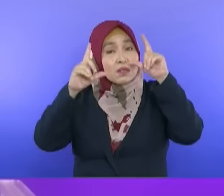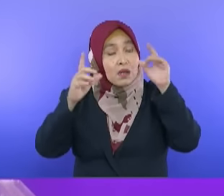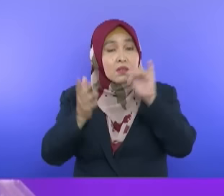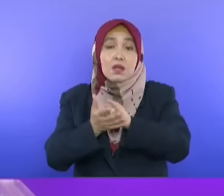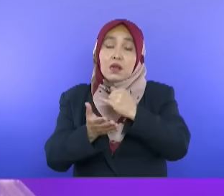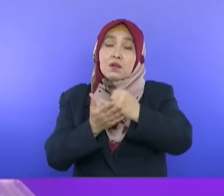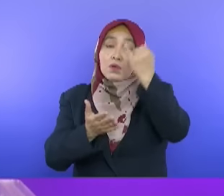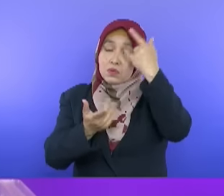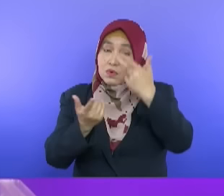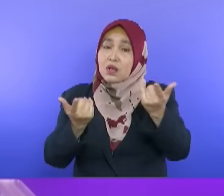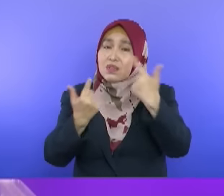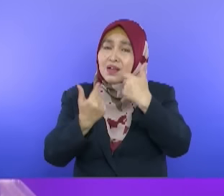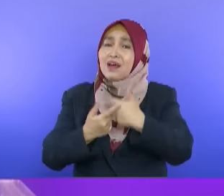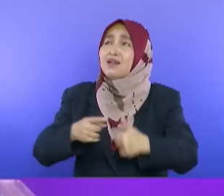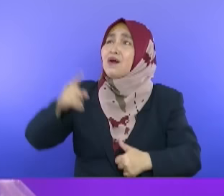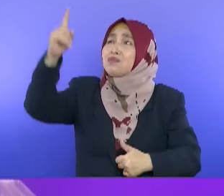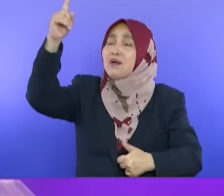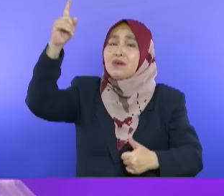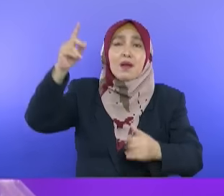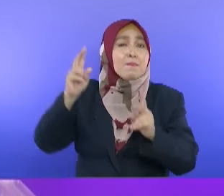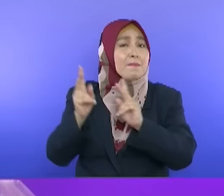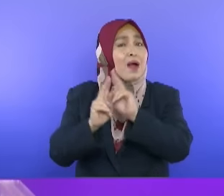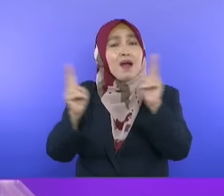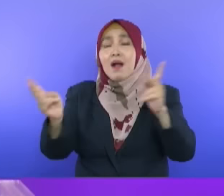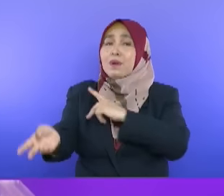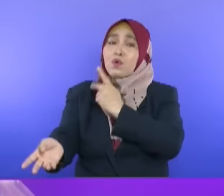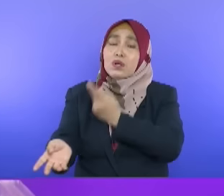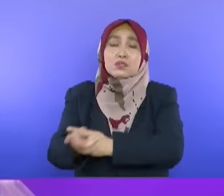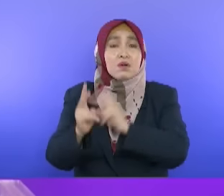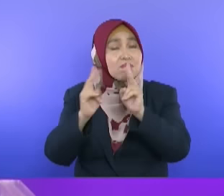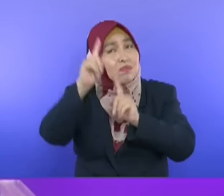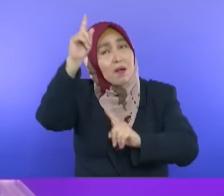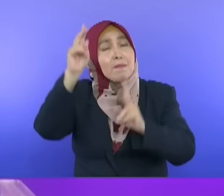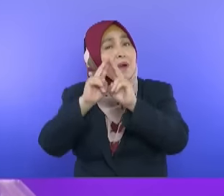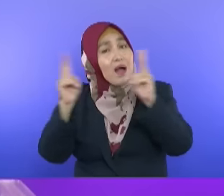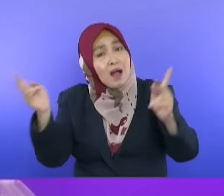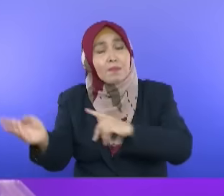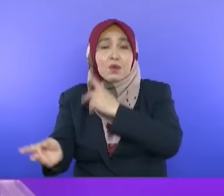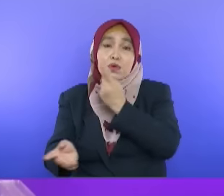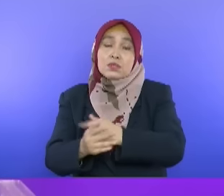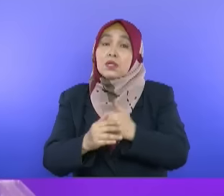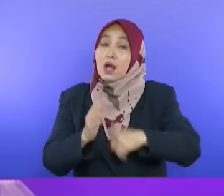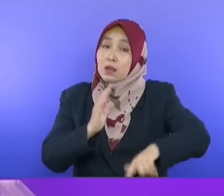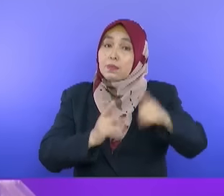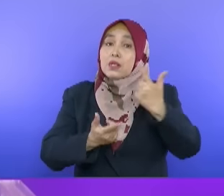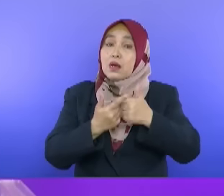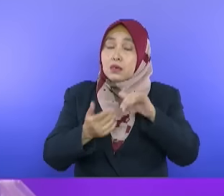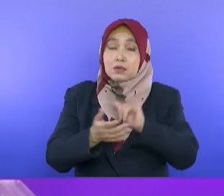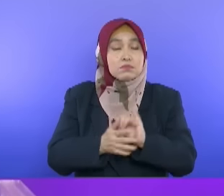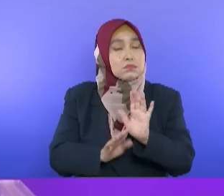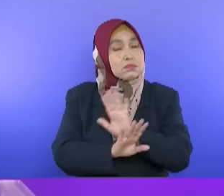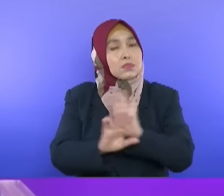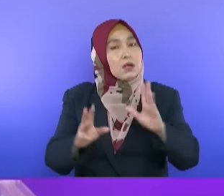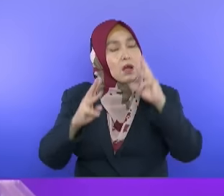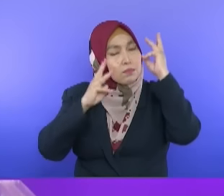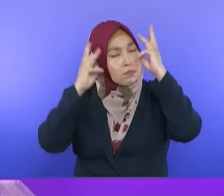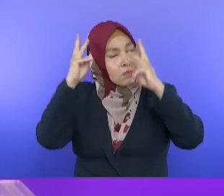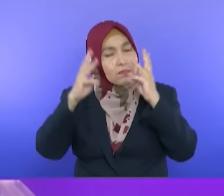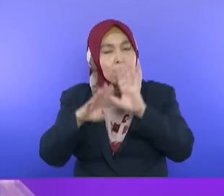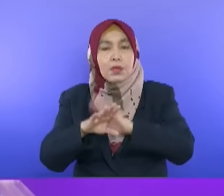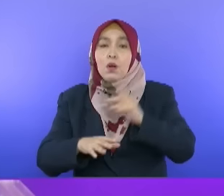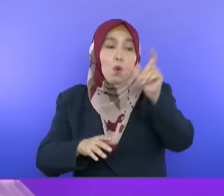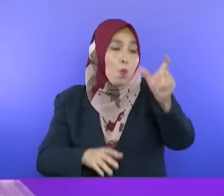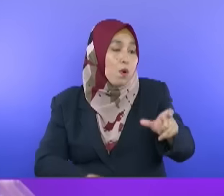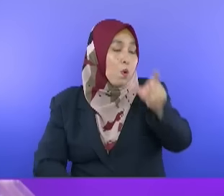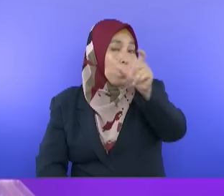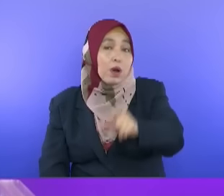ilmu itu datang daripada Allah yang maha berkuasa Allah yang maha berkuasa dan lebih daripada itu kita jangan bimbang kepada orang-orang